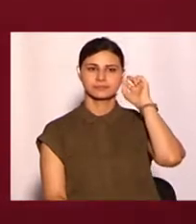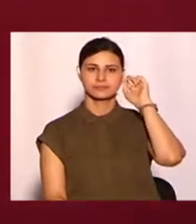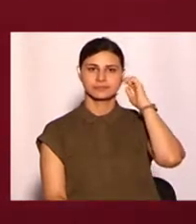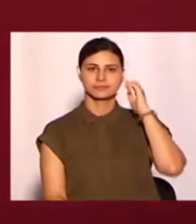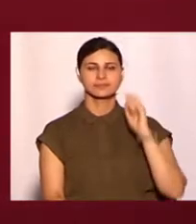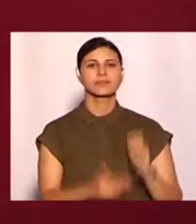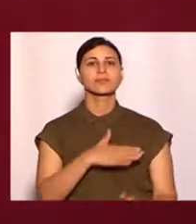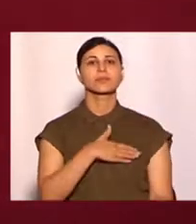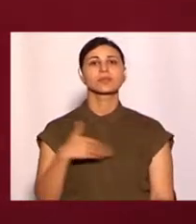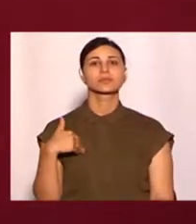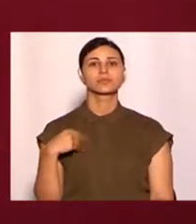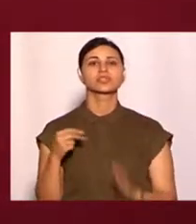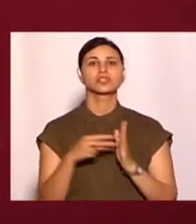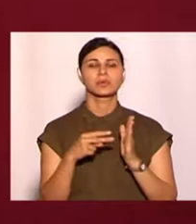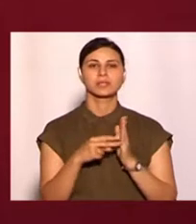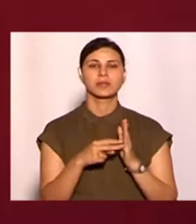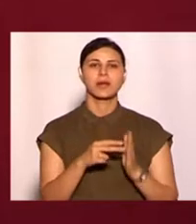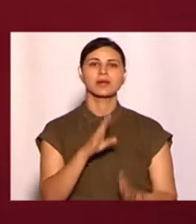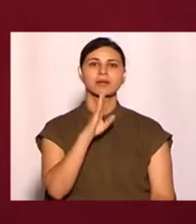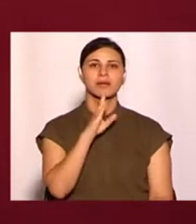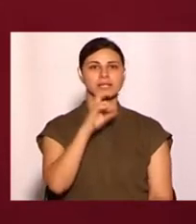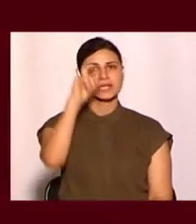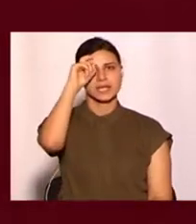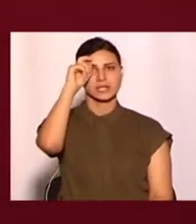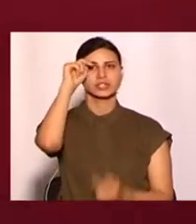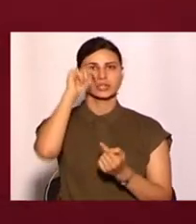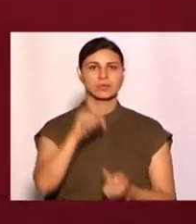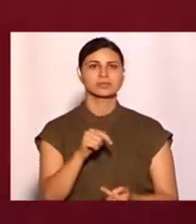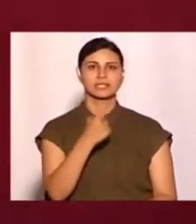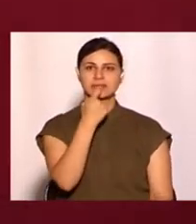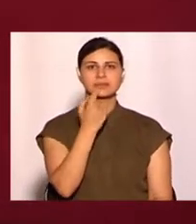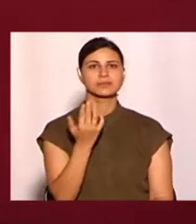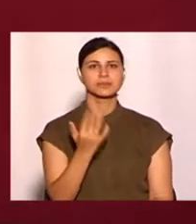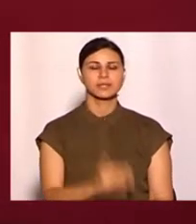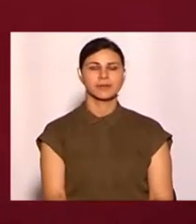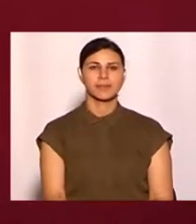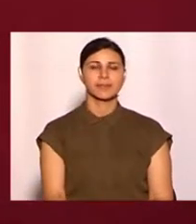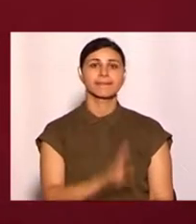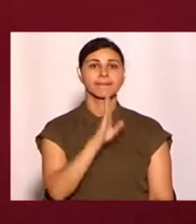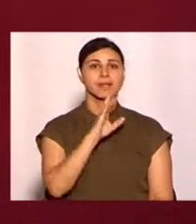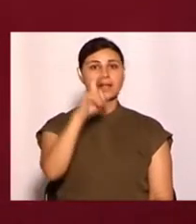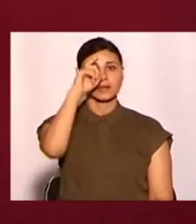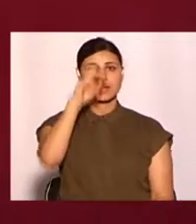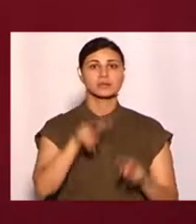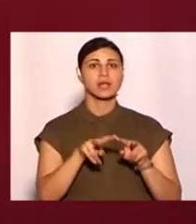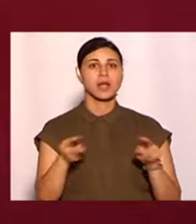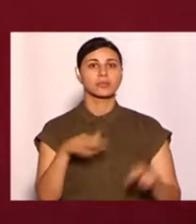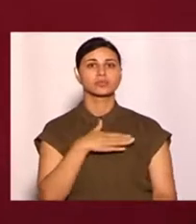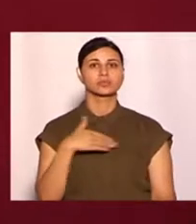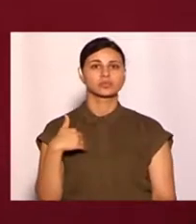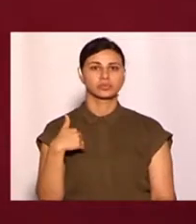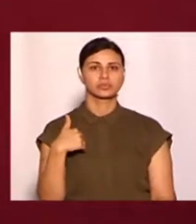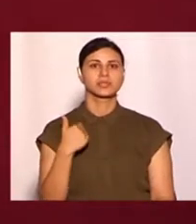სარძევე ჯირკვლის შეფასება ასაკის და სქესის შესაბამისად. სარძევე ჯირკვალი ორივე სქესის ადამიანისთვის